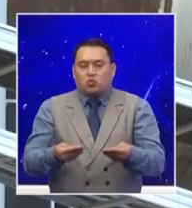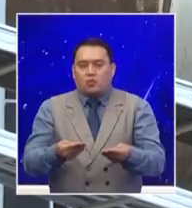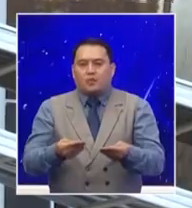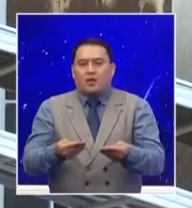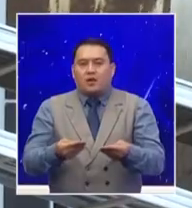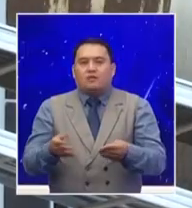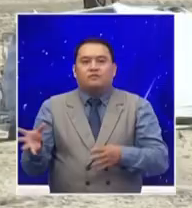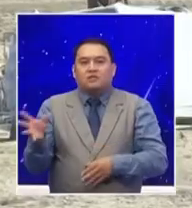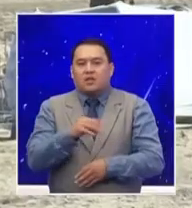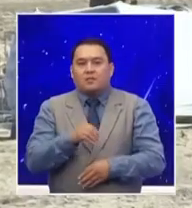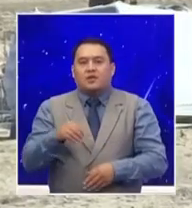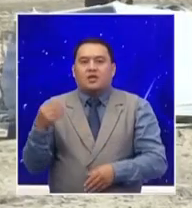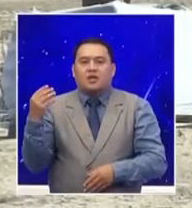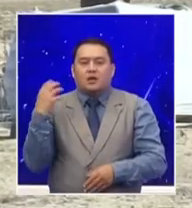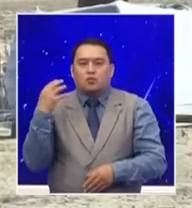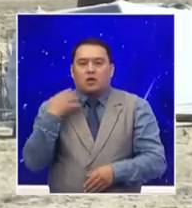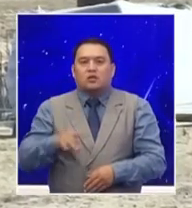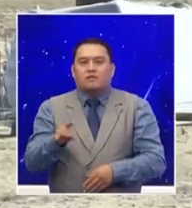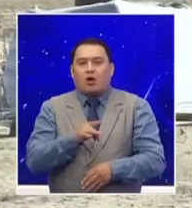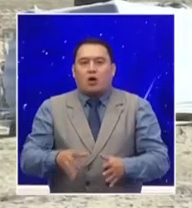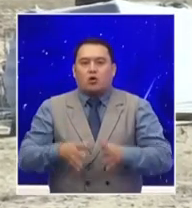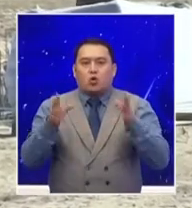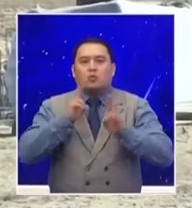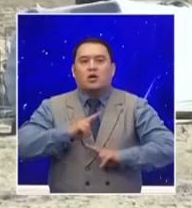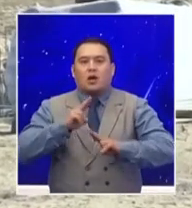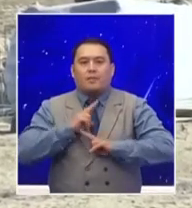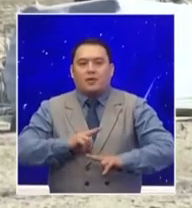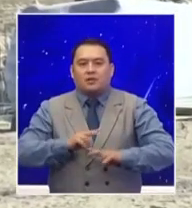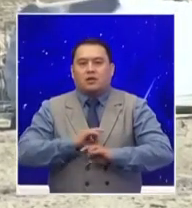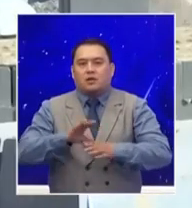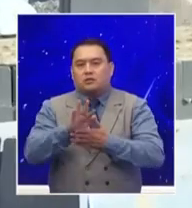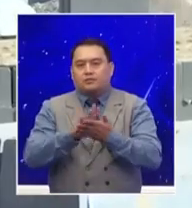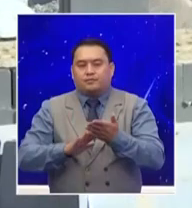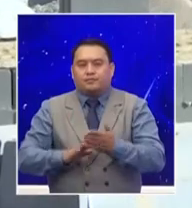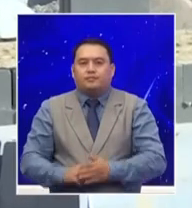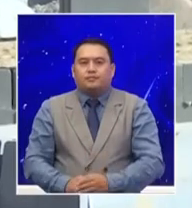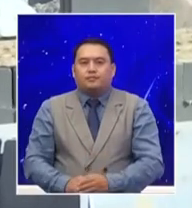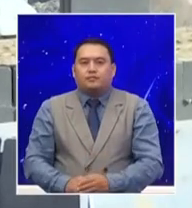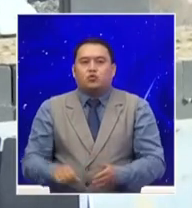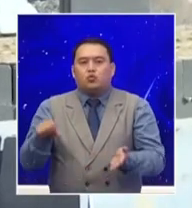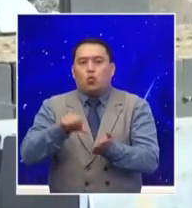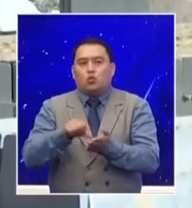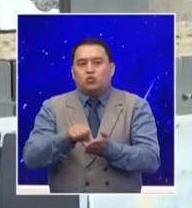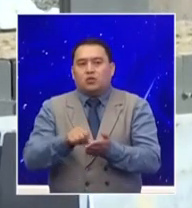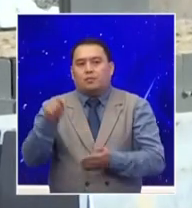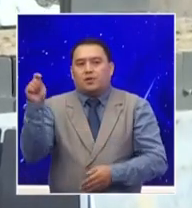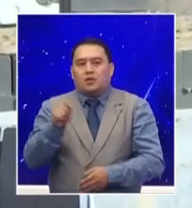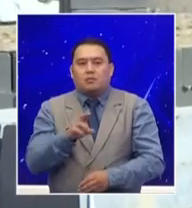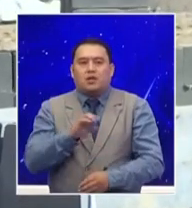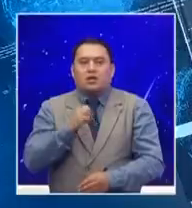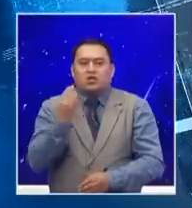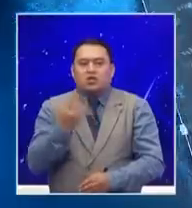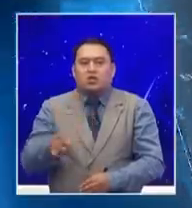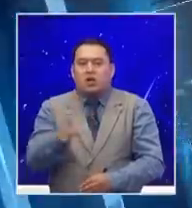эксплуатацию. В целом в Кербалахском районе проводится огромная работа, отметили члены пресс-тура. Теперь участники намерены посетить Балхашский